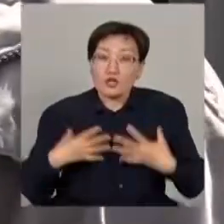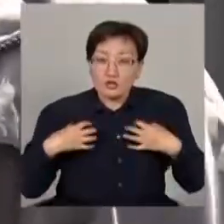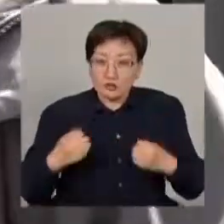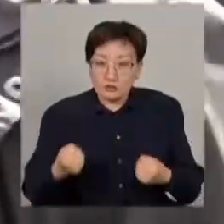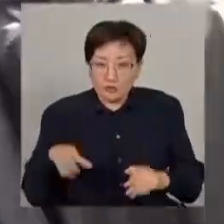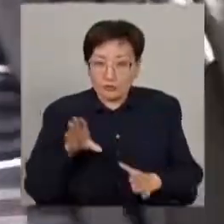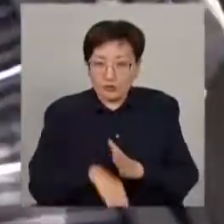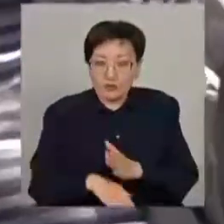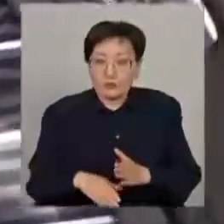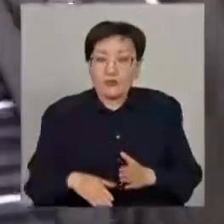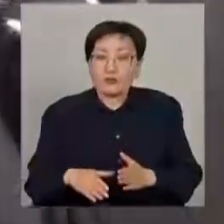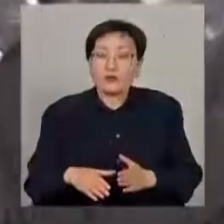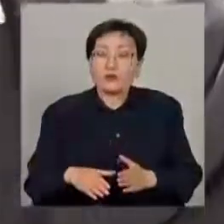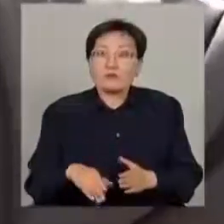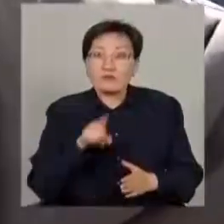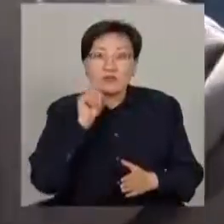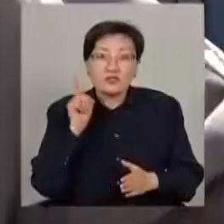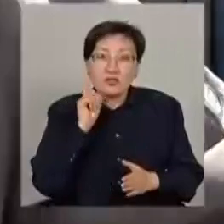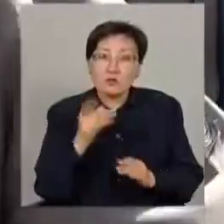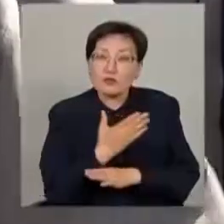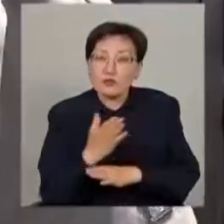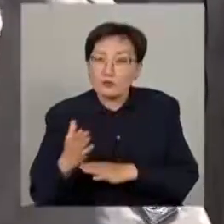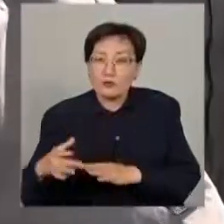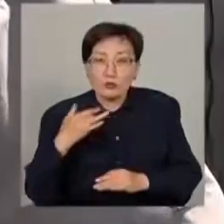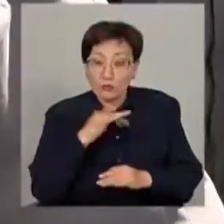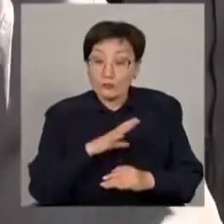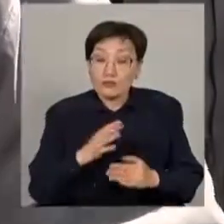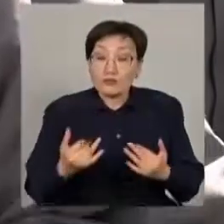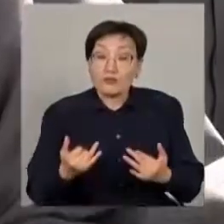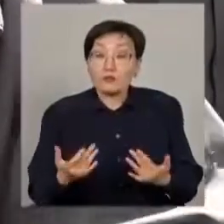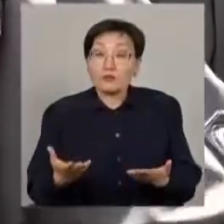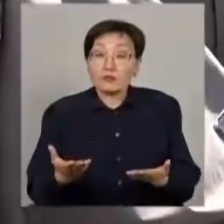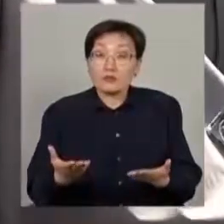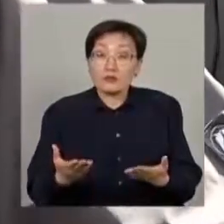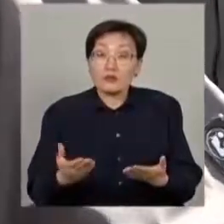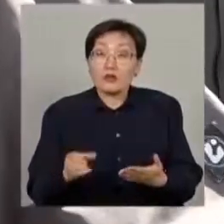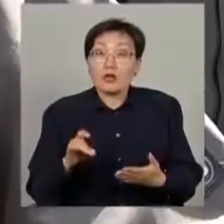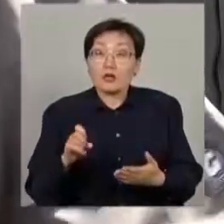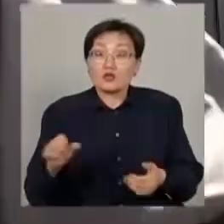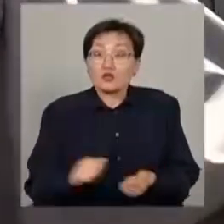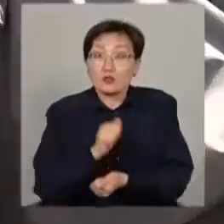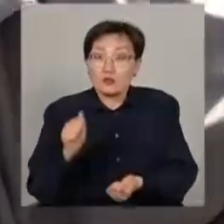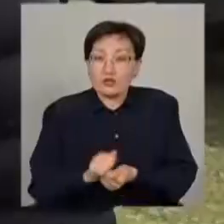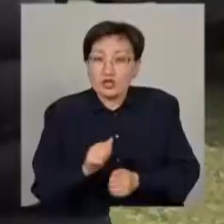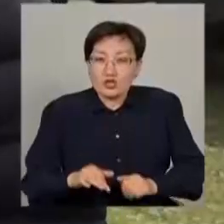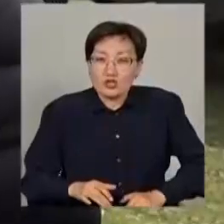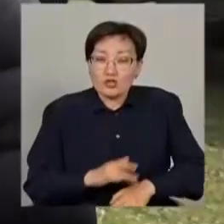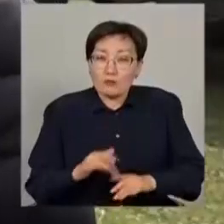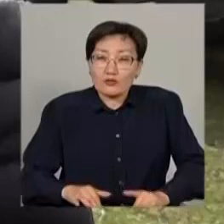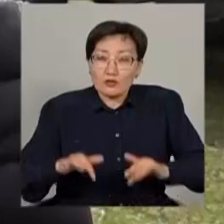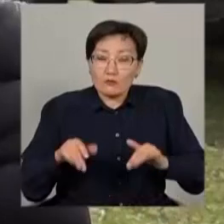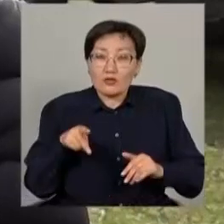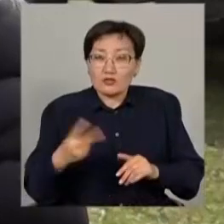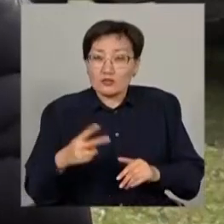кетті. Мынау көкпенбек деп жасыл дәйлеу болатын ауылымыз. Қазір бұйырғы деген арал сияқты топырақ жүр ғой. Чаң топырақ. 2022